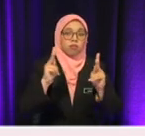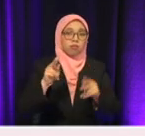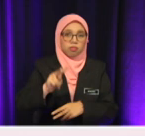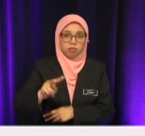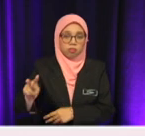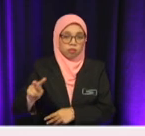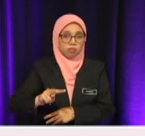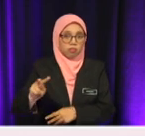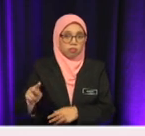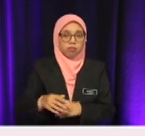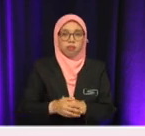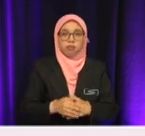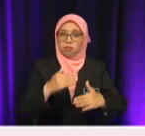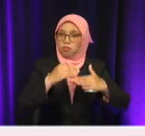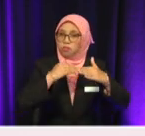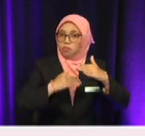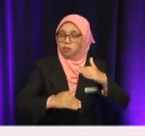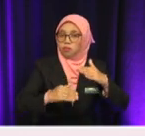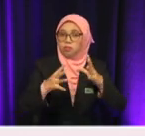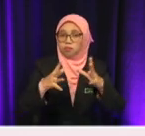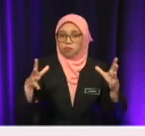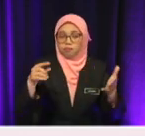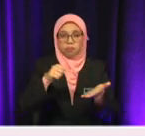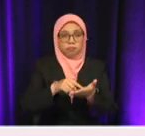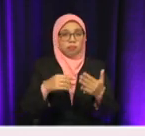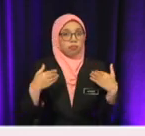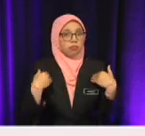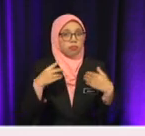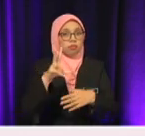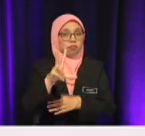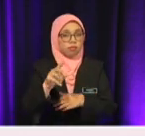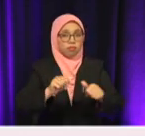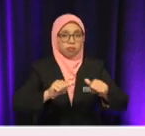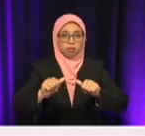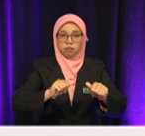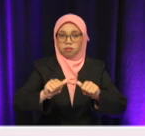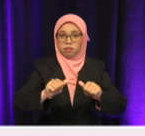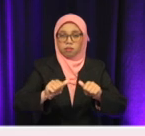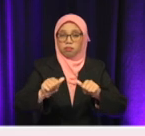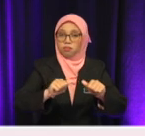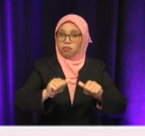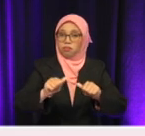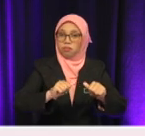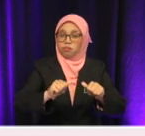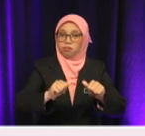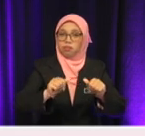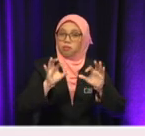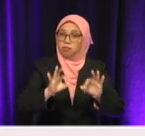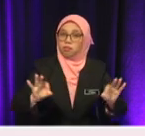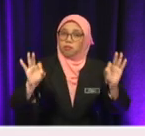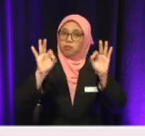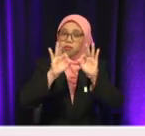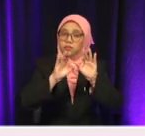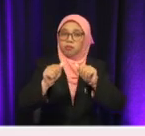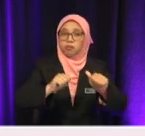di bawah perkembangan ini terdapat tiga aktiviti, iaitu aktiviti bercerita,